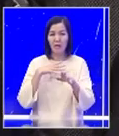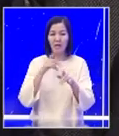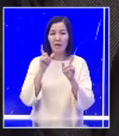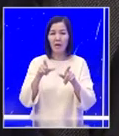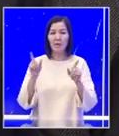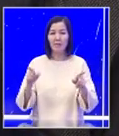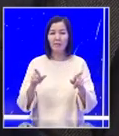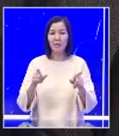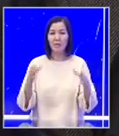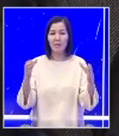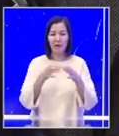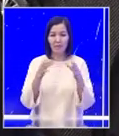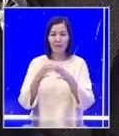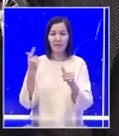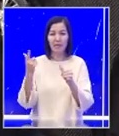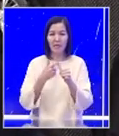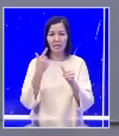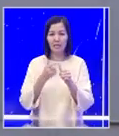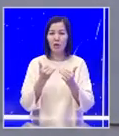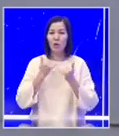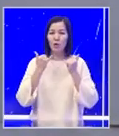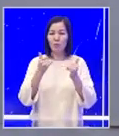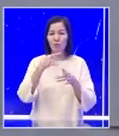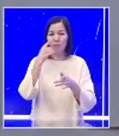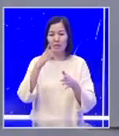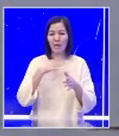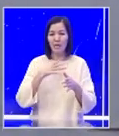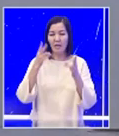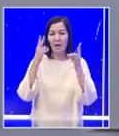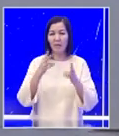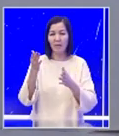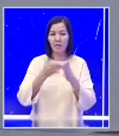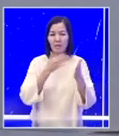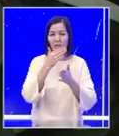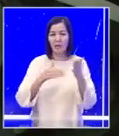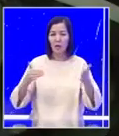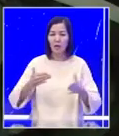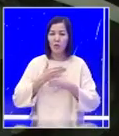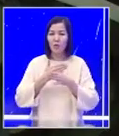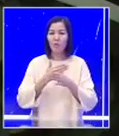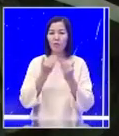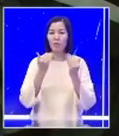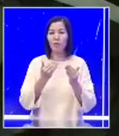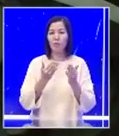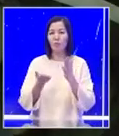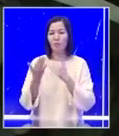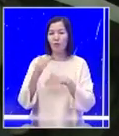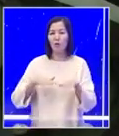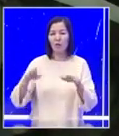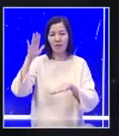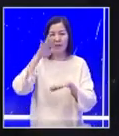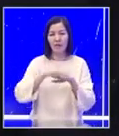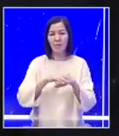азаматтардың, бірқатар компаниялардың аттарын құрметпен атады. Апат салдарын жойысқан, бүгінде өмірден өткен бұрынғы аудан әкімі